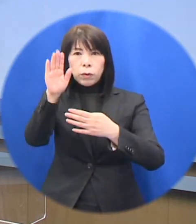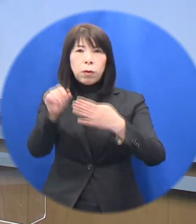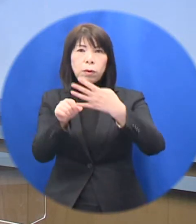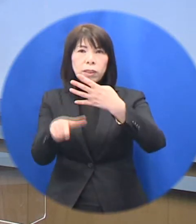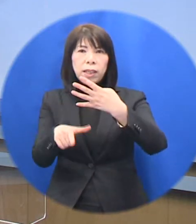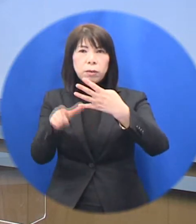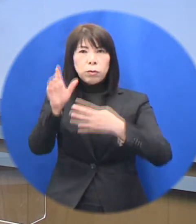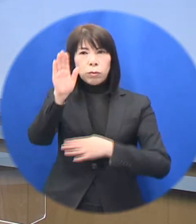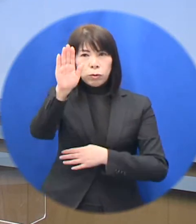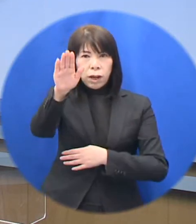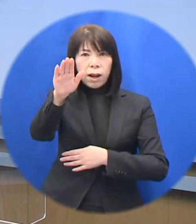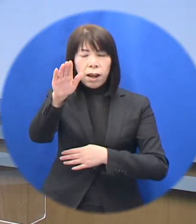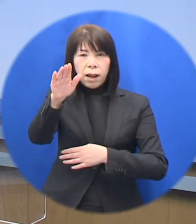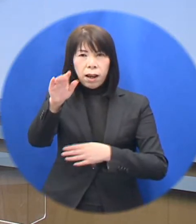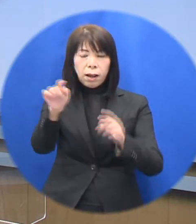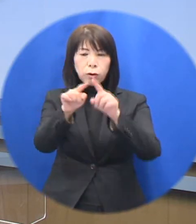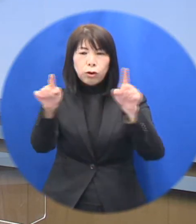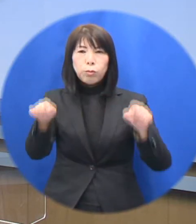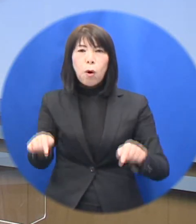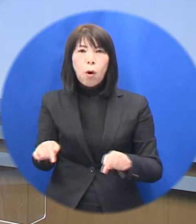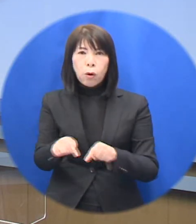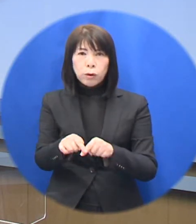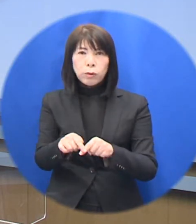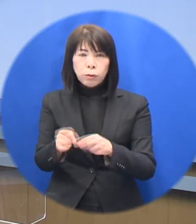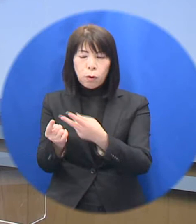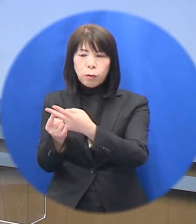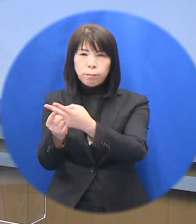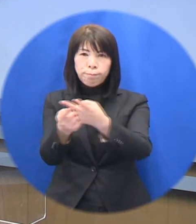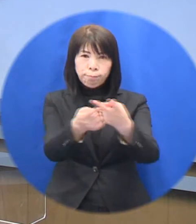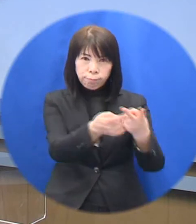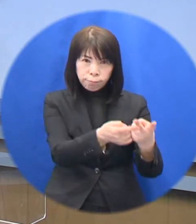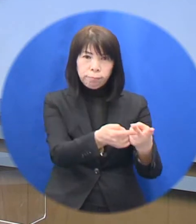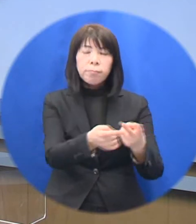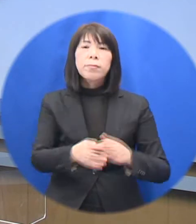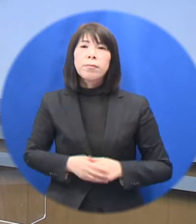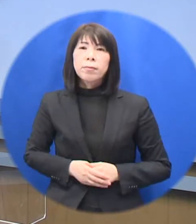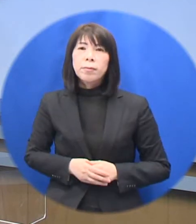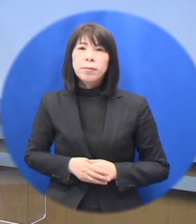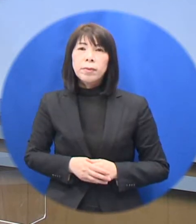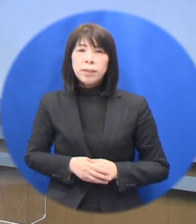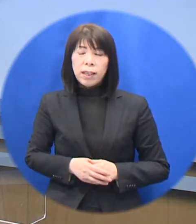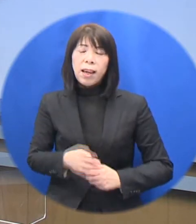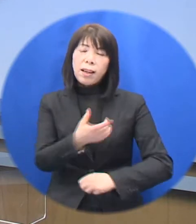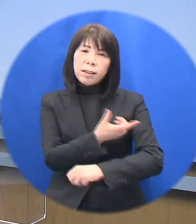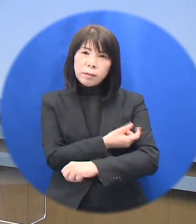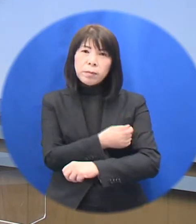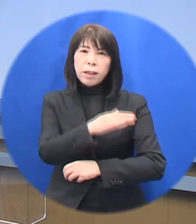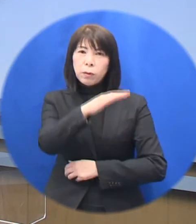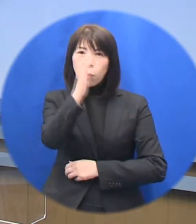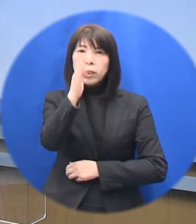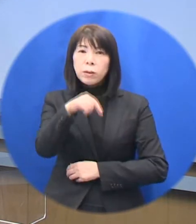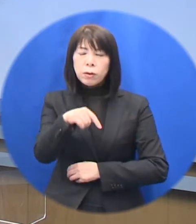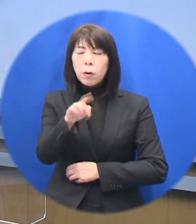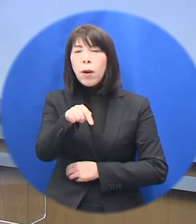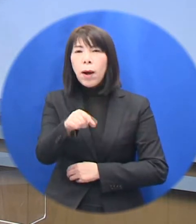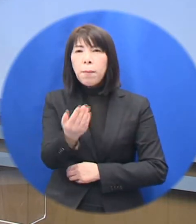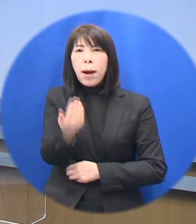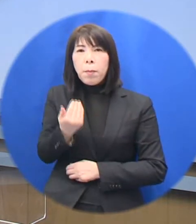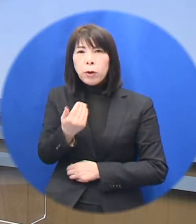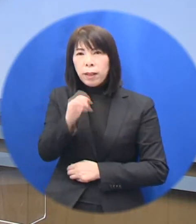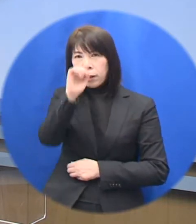ーポン券などをですね、順次発送させていただいて、で、接種当日、予約取って接種していただくんですけ